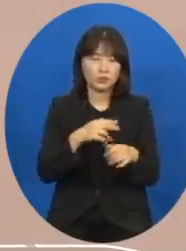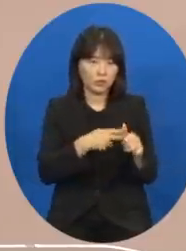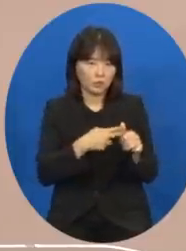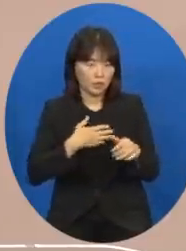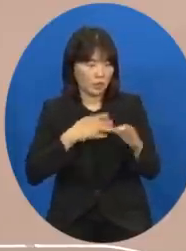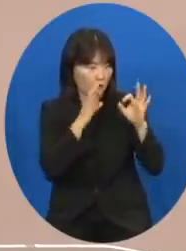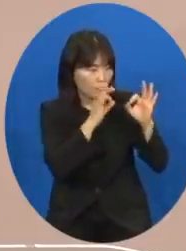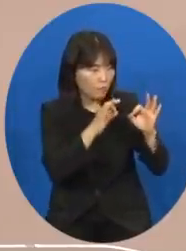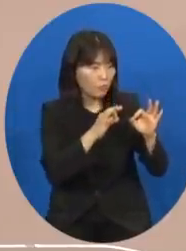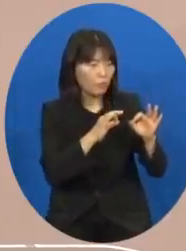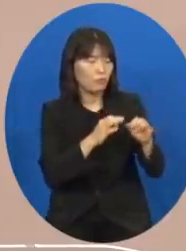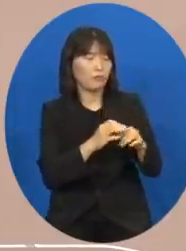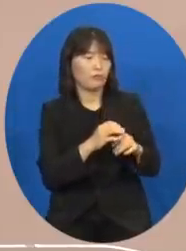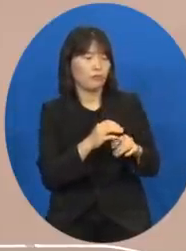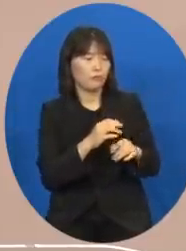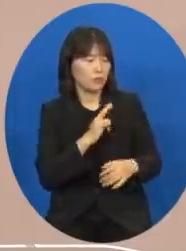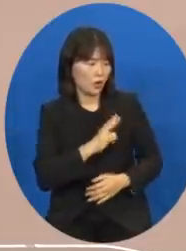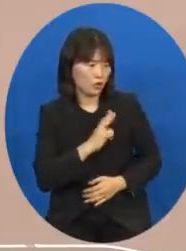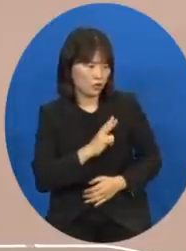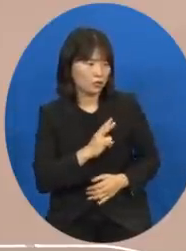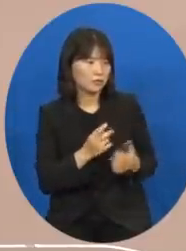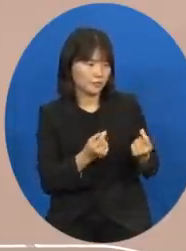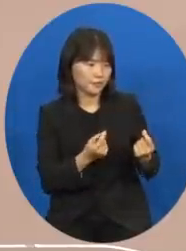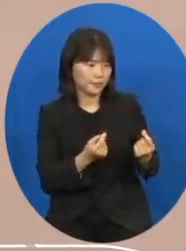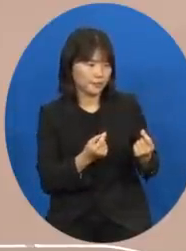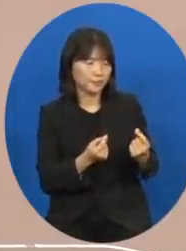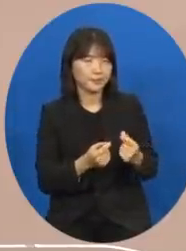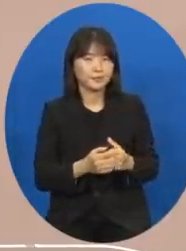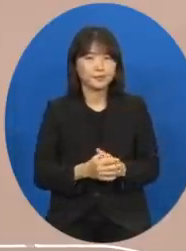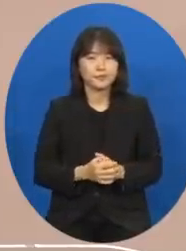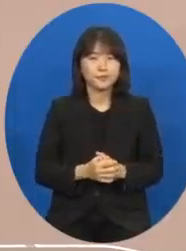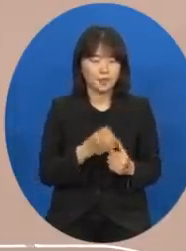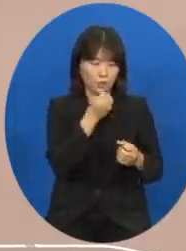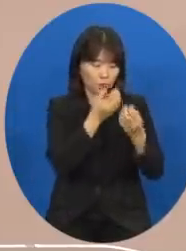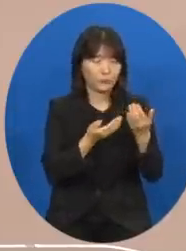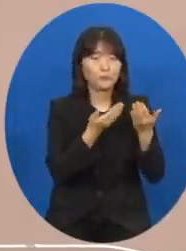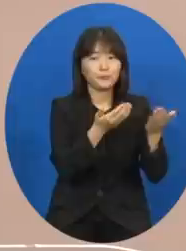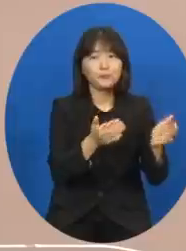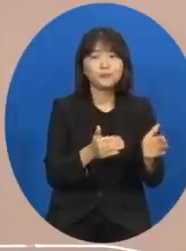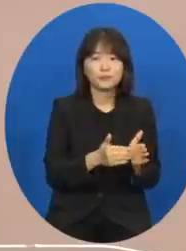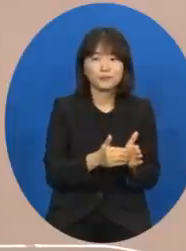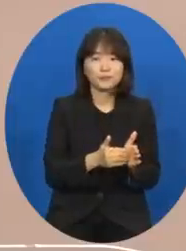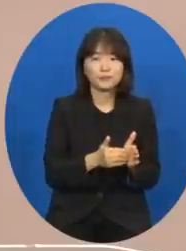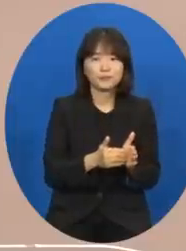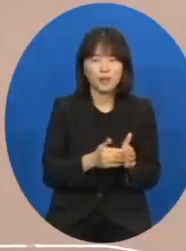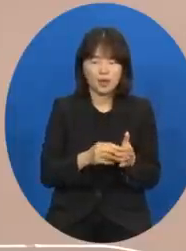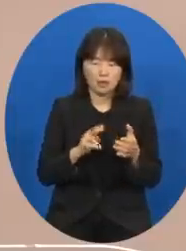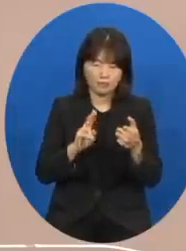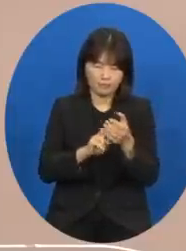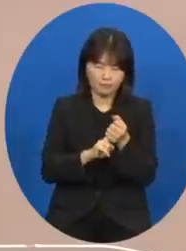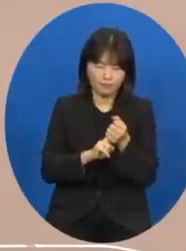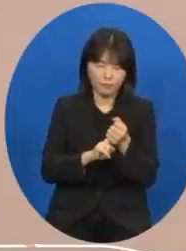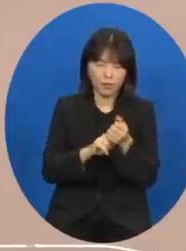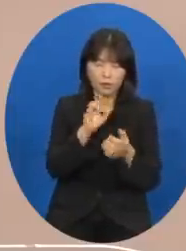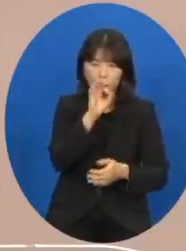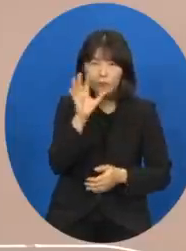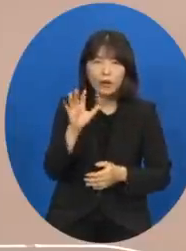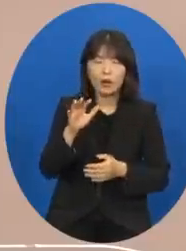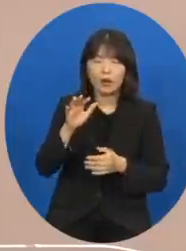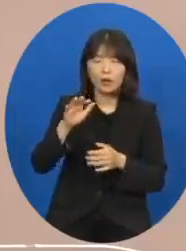보니 선생님은 예언자이십니다. 이렇게 고백을 하게 돼요. 감출 수가 없는 상태가 되어버린